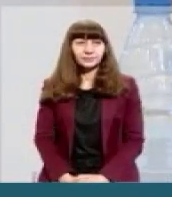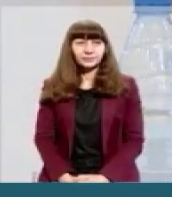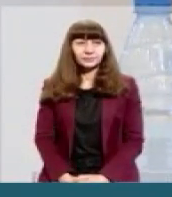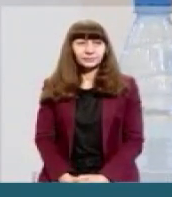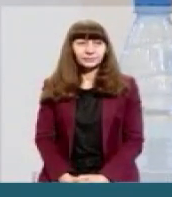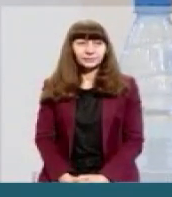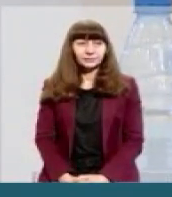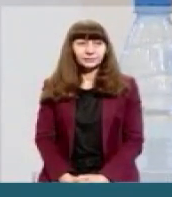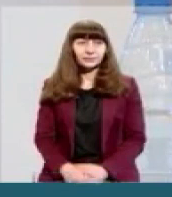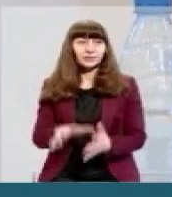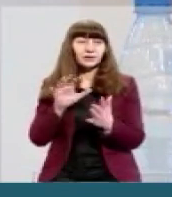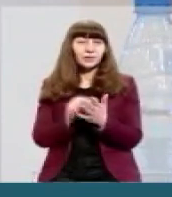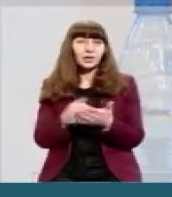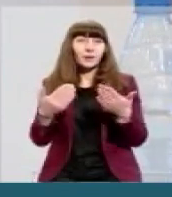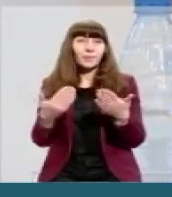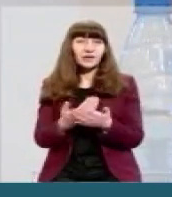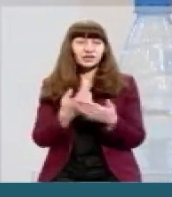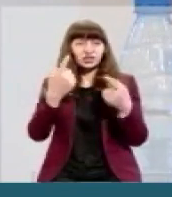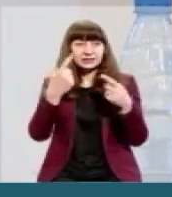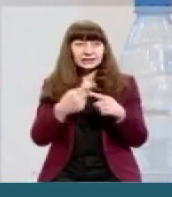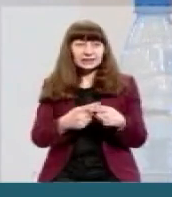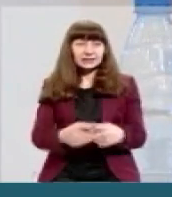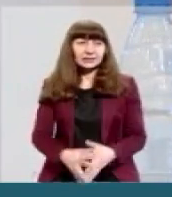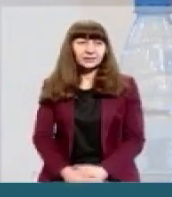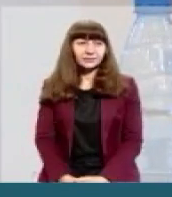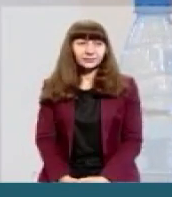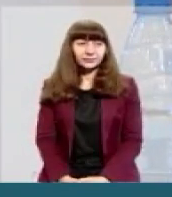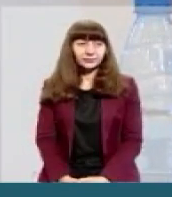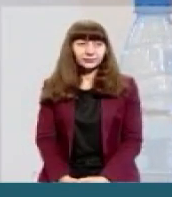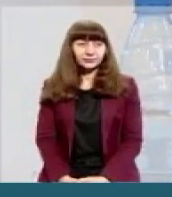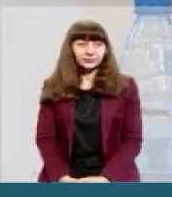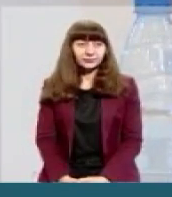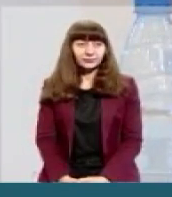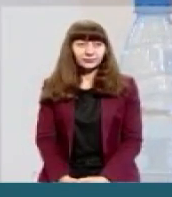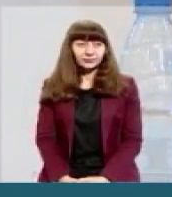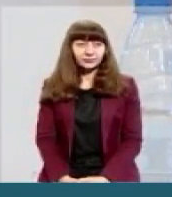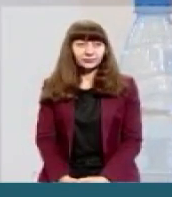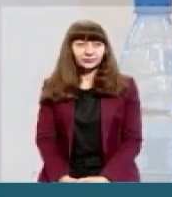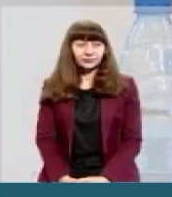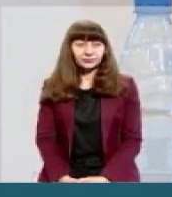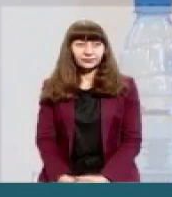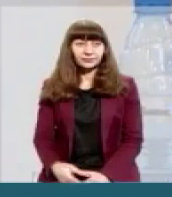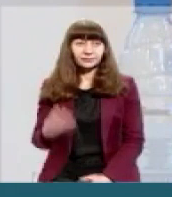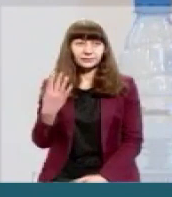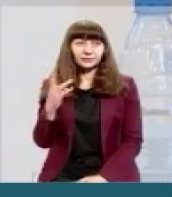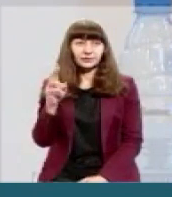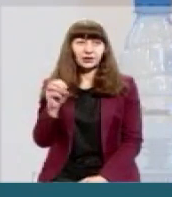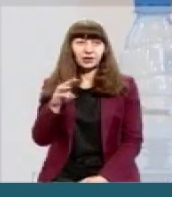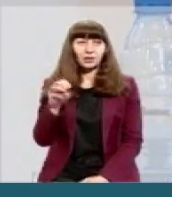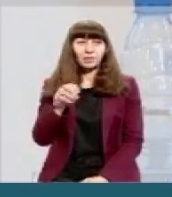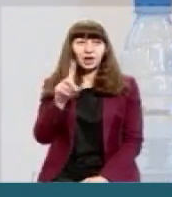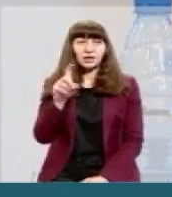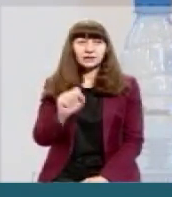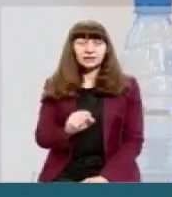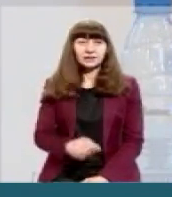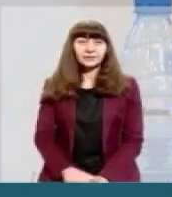принципе, занимаются модернизацией своей техники. Вот хотел бы сказать сейчас, вот той же Анна Юсифовна, вот сейчас 4 КАМАЗа, она уже 4 КАМАЗа